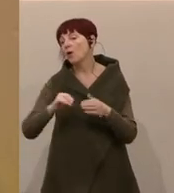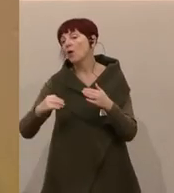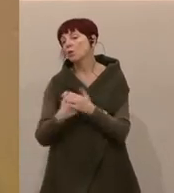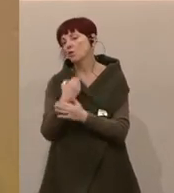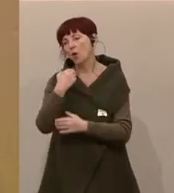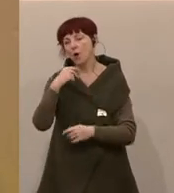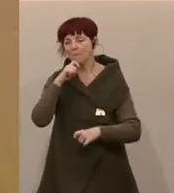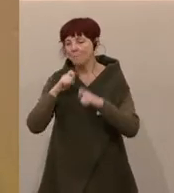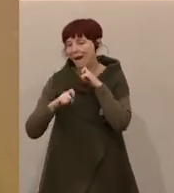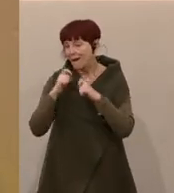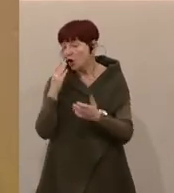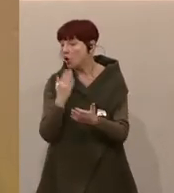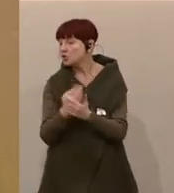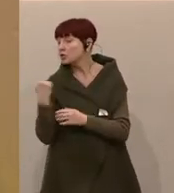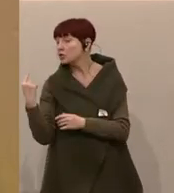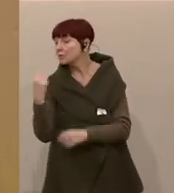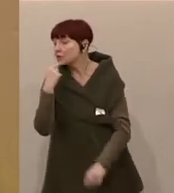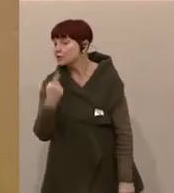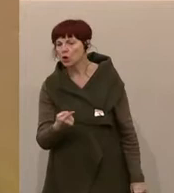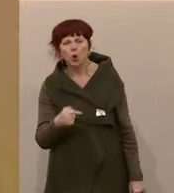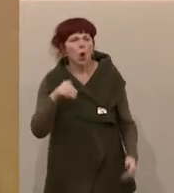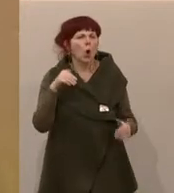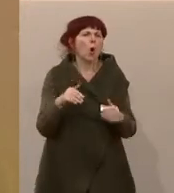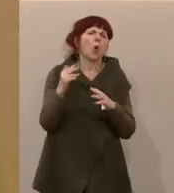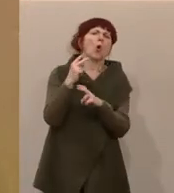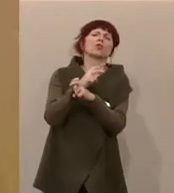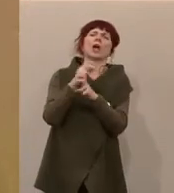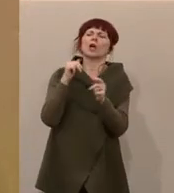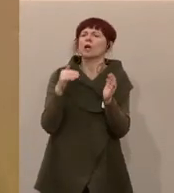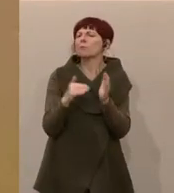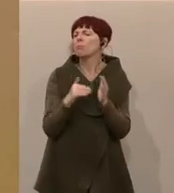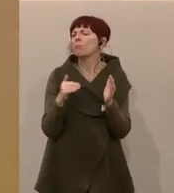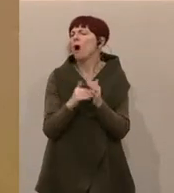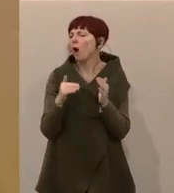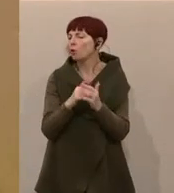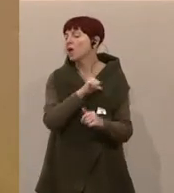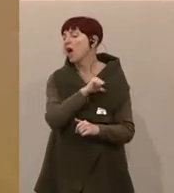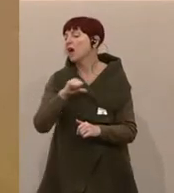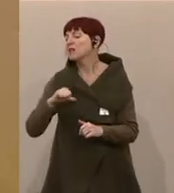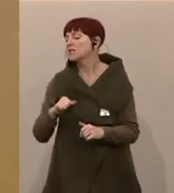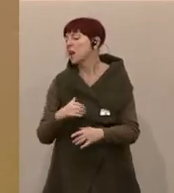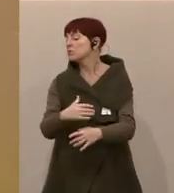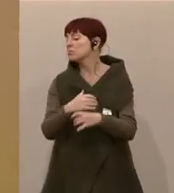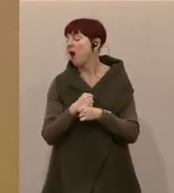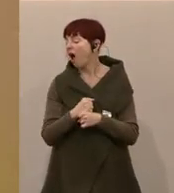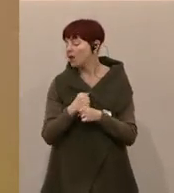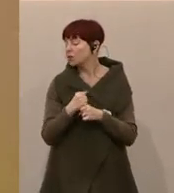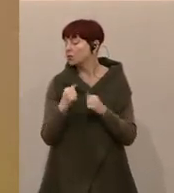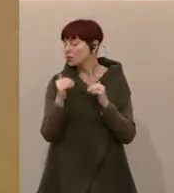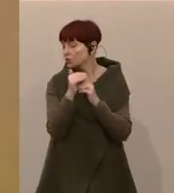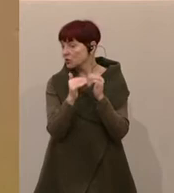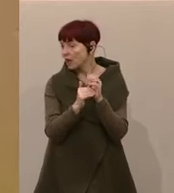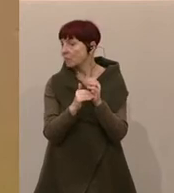ein systematisiertes Selbstbehaltssystem mit echter Steuerwirkung, hat er gesagt. Ja, Kolleginnen und Kollegen, nicht ein Selbstbehalt,